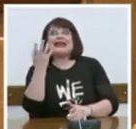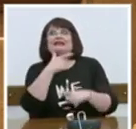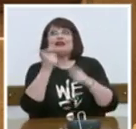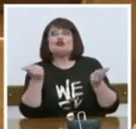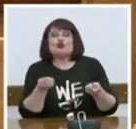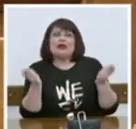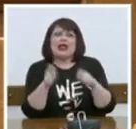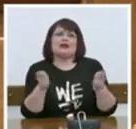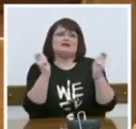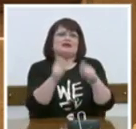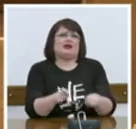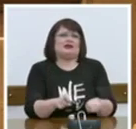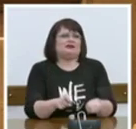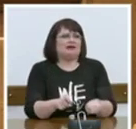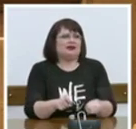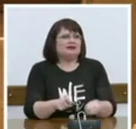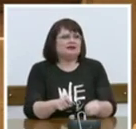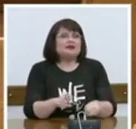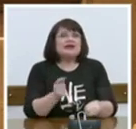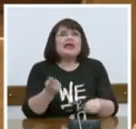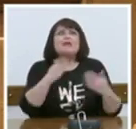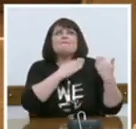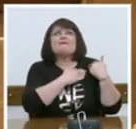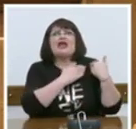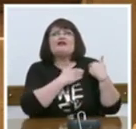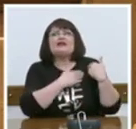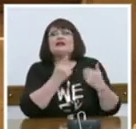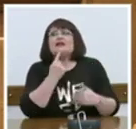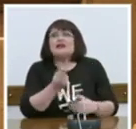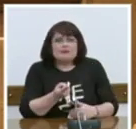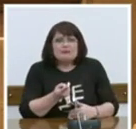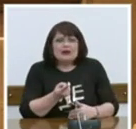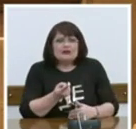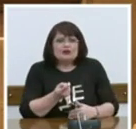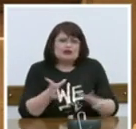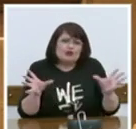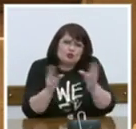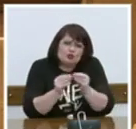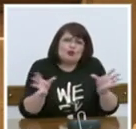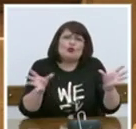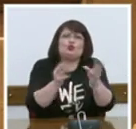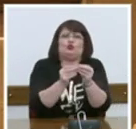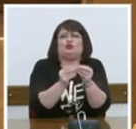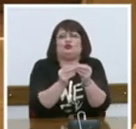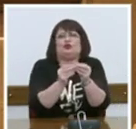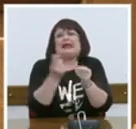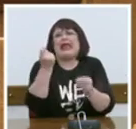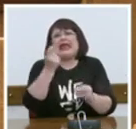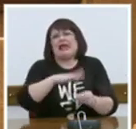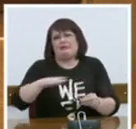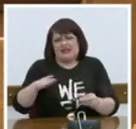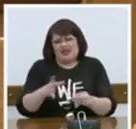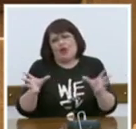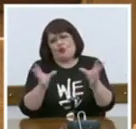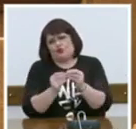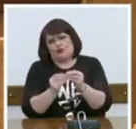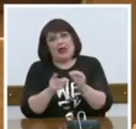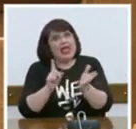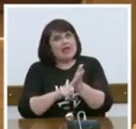μαθητές και οι ηθήνοντες έκριναν πως πρέπει να συγχωνεύσουν σχολικές μονάδες αντί να